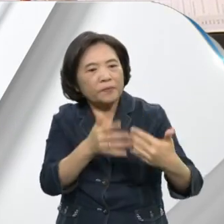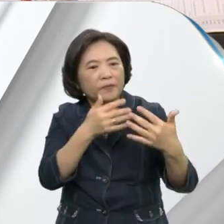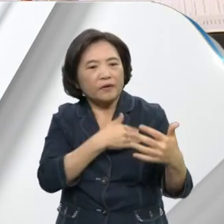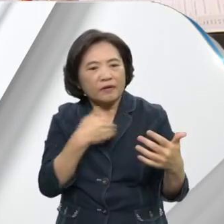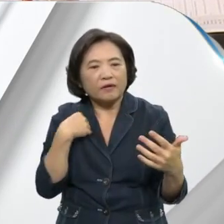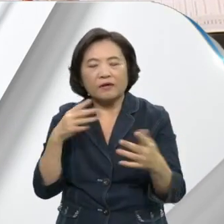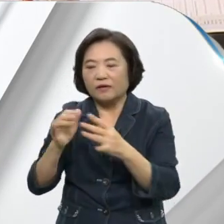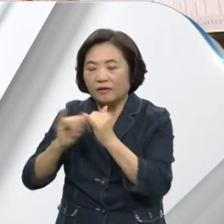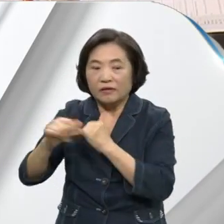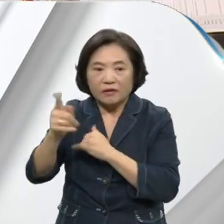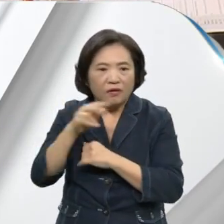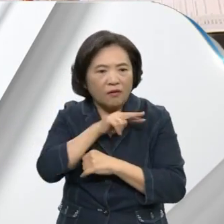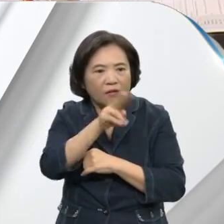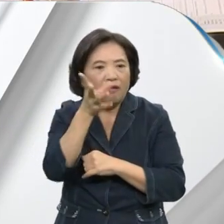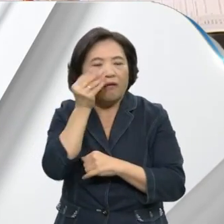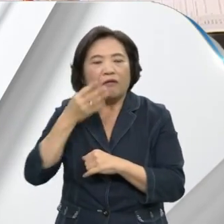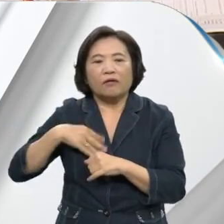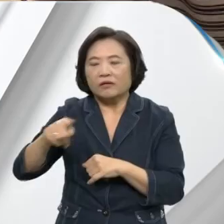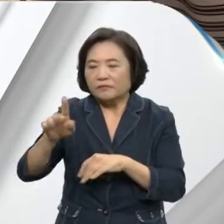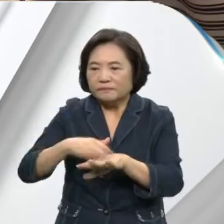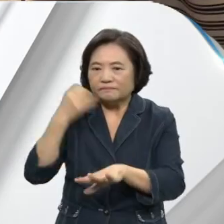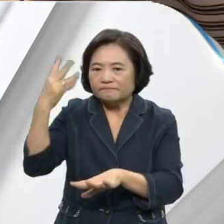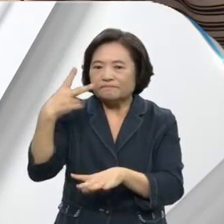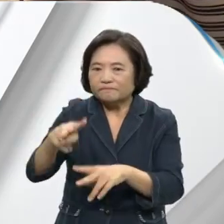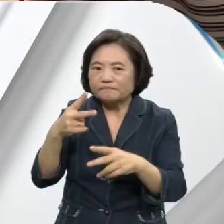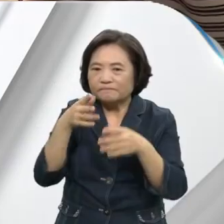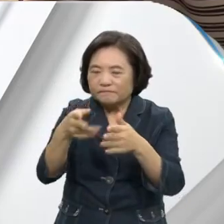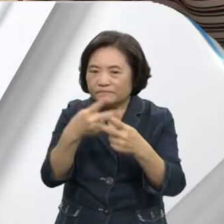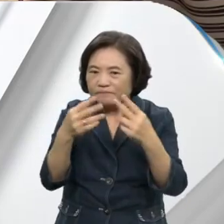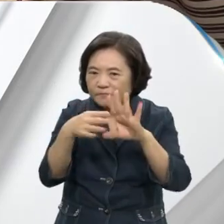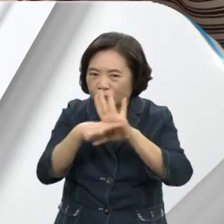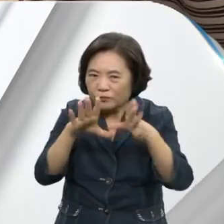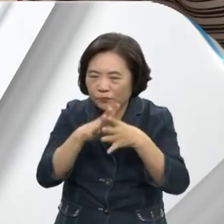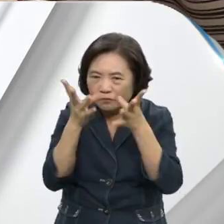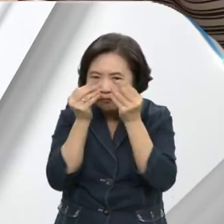同，咪重新学客家文化。客家新闻李兴龙，彰化报道。